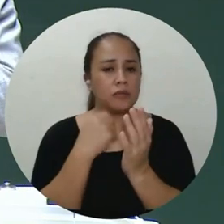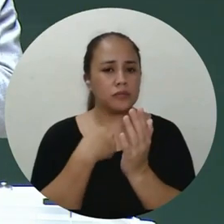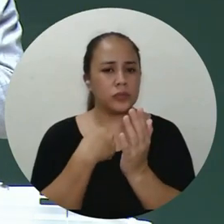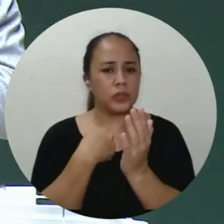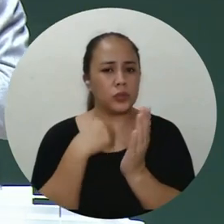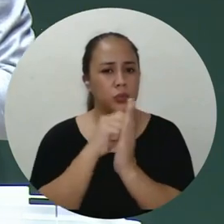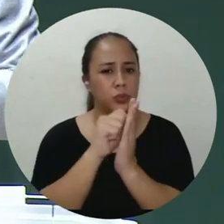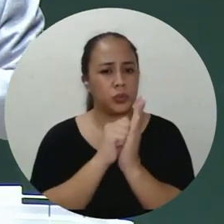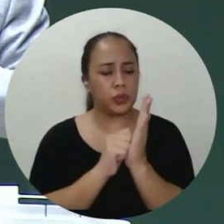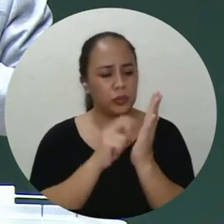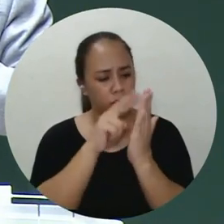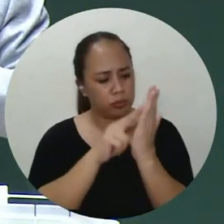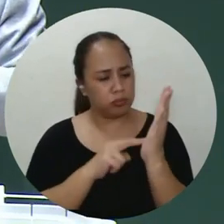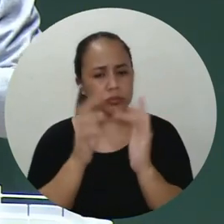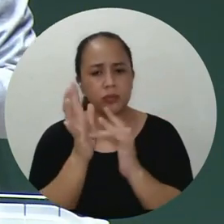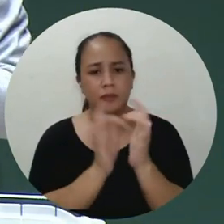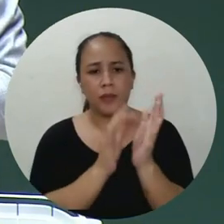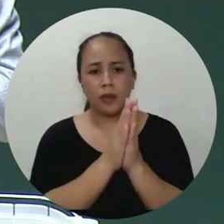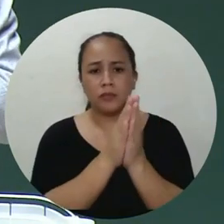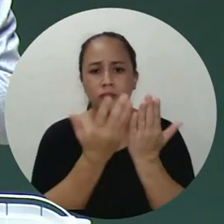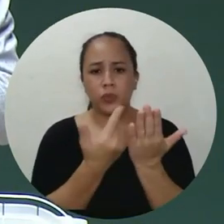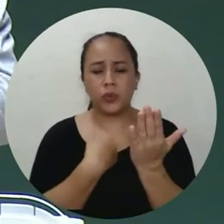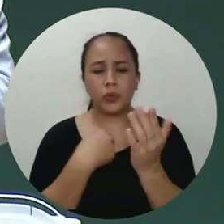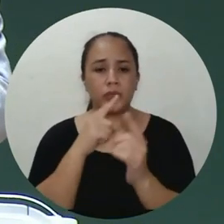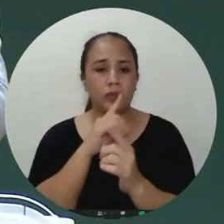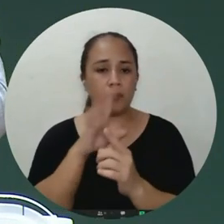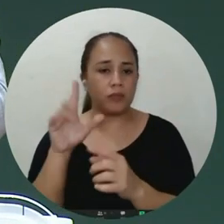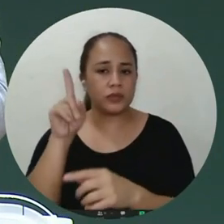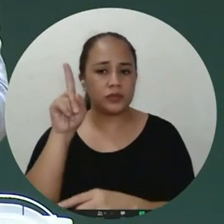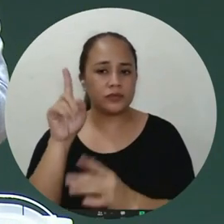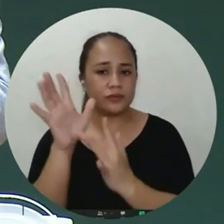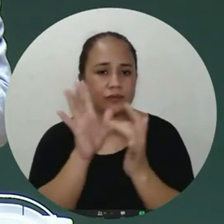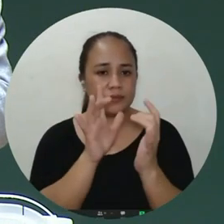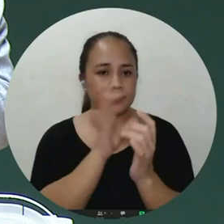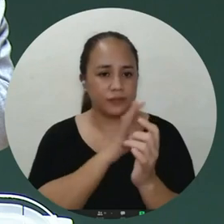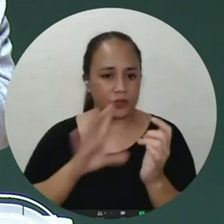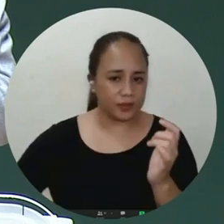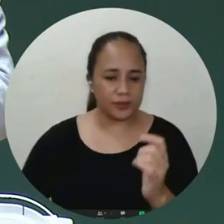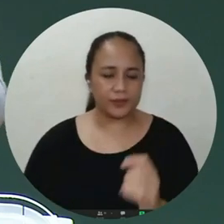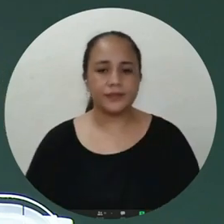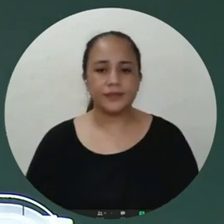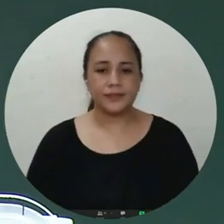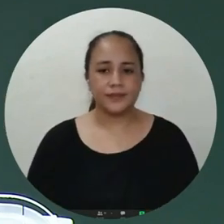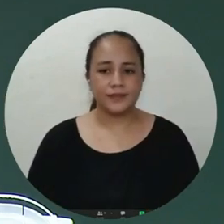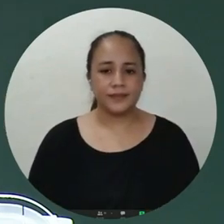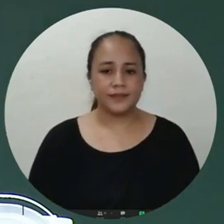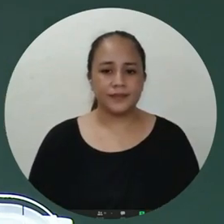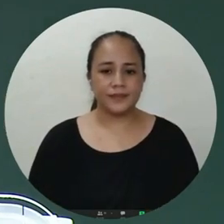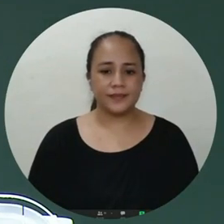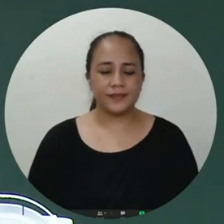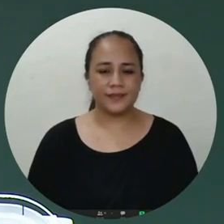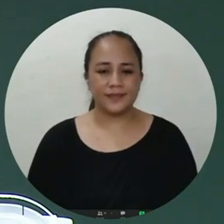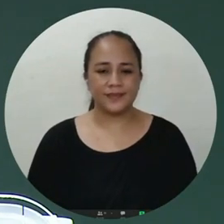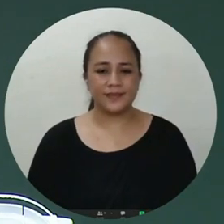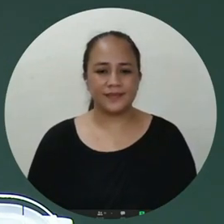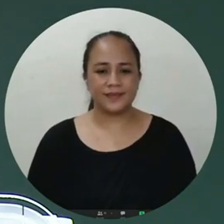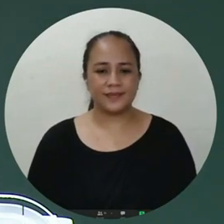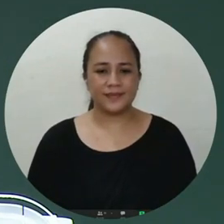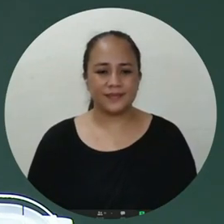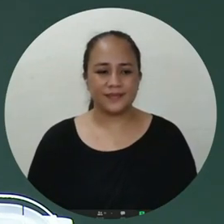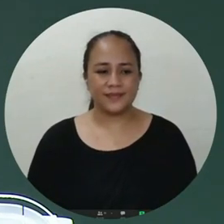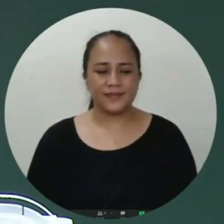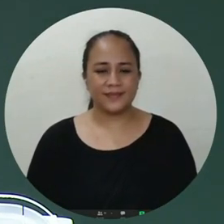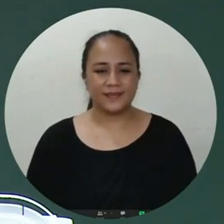read the Bible from Genesis to Revelations with the covenant of Christ. 그 66권 속에 그리스도인데요. 이 그리스도 책이